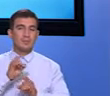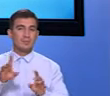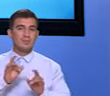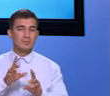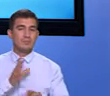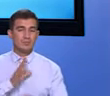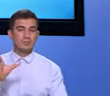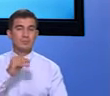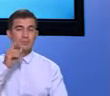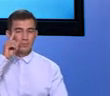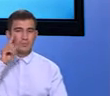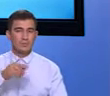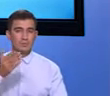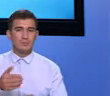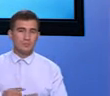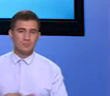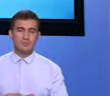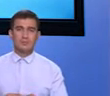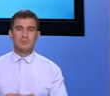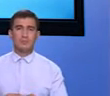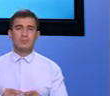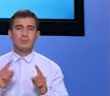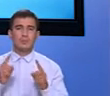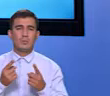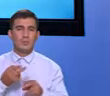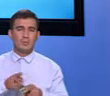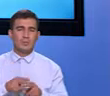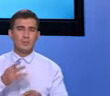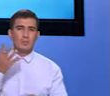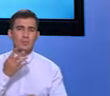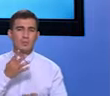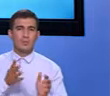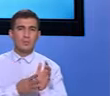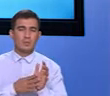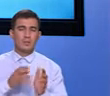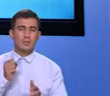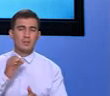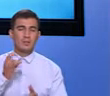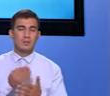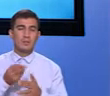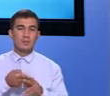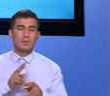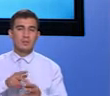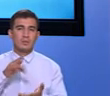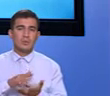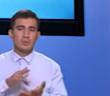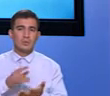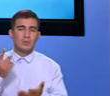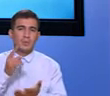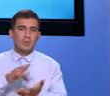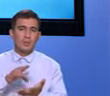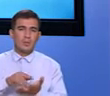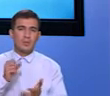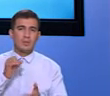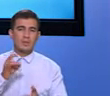bilib olgan edingiz. Endi nima uchun aynan 4-9 asrlarda ilk o'rta asrlar deb nomladik?